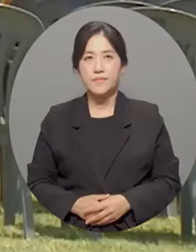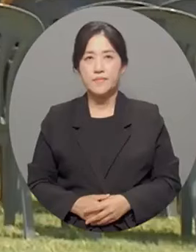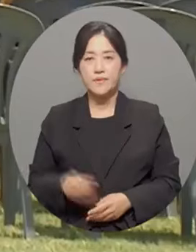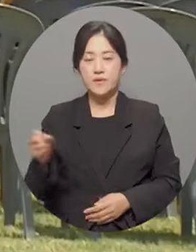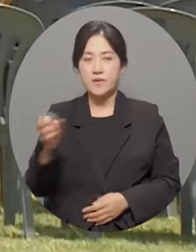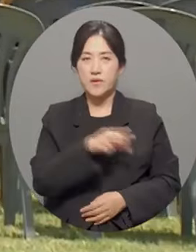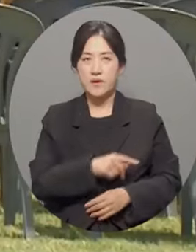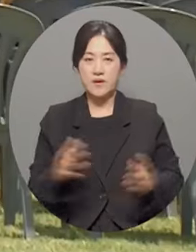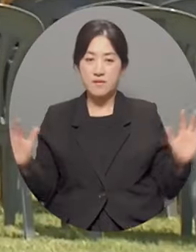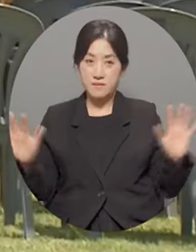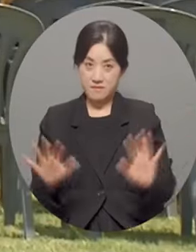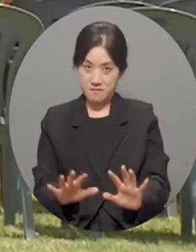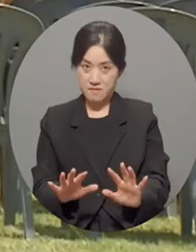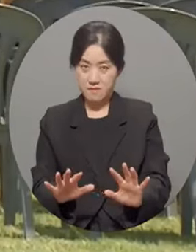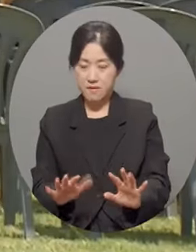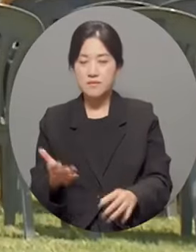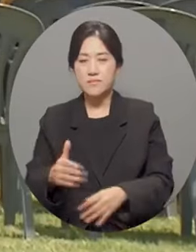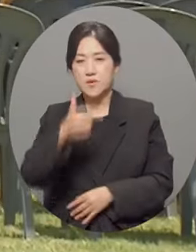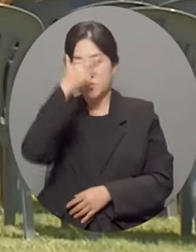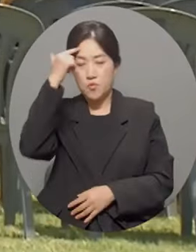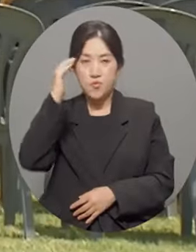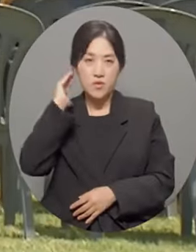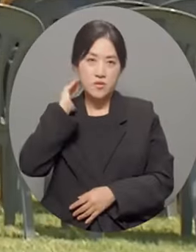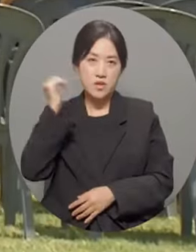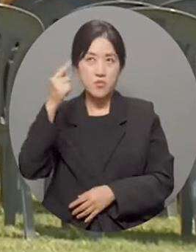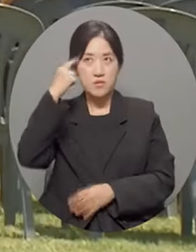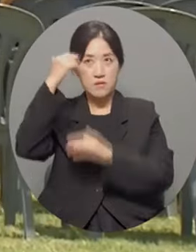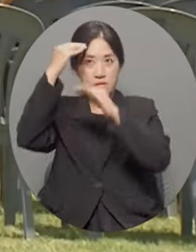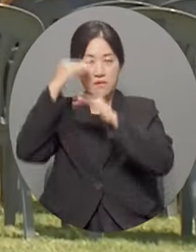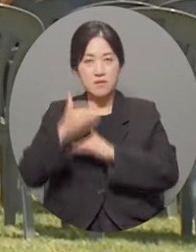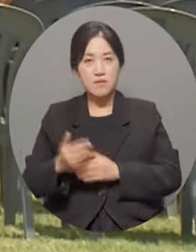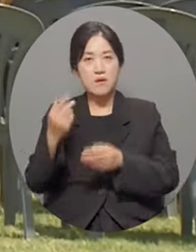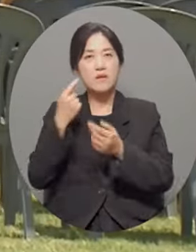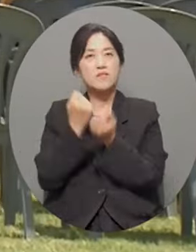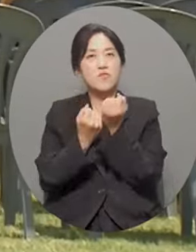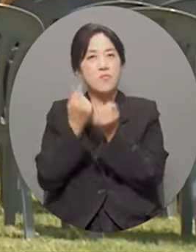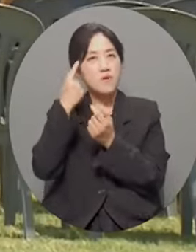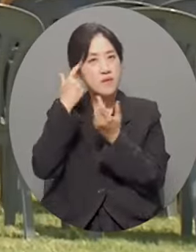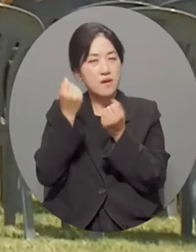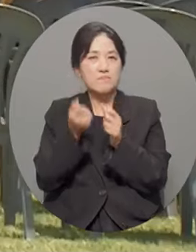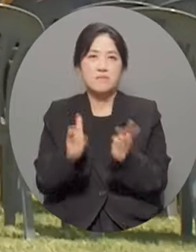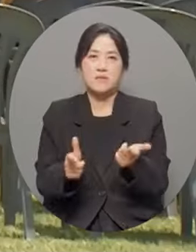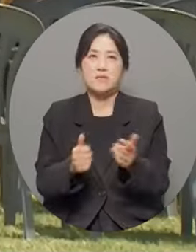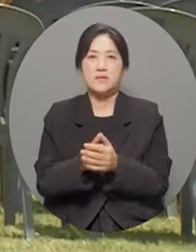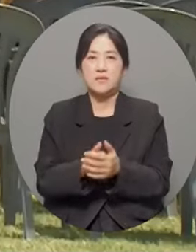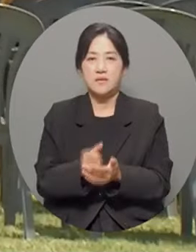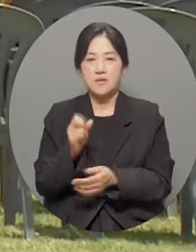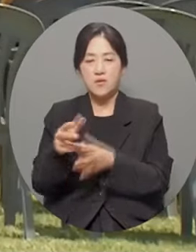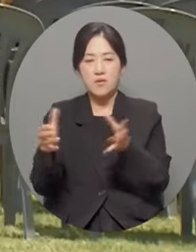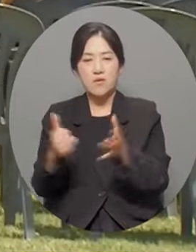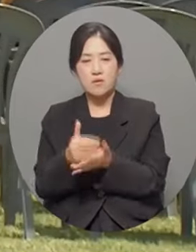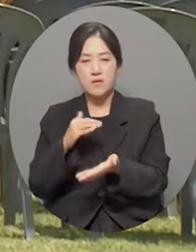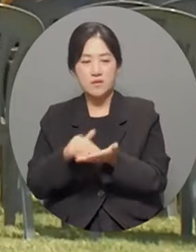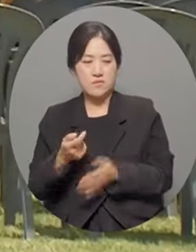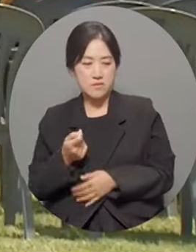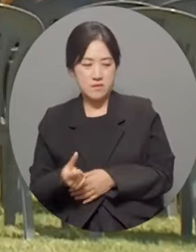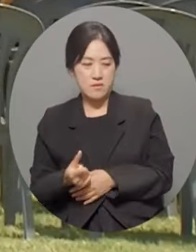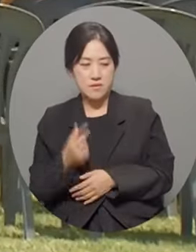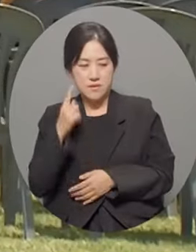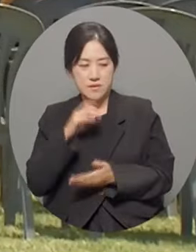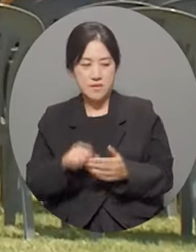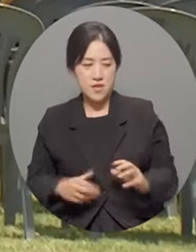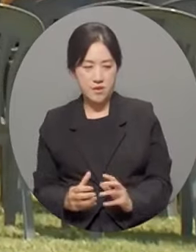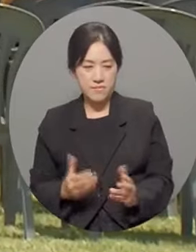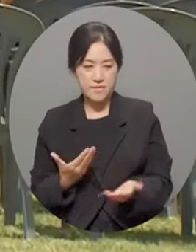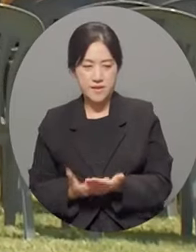여야가 한자리에 모였지만 노무현 정신에 대한 해석은 엇갈렸습니다. 여당은 여소야대 지형을 의식한 듯 협치를 강조했고